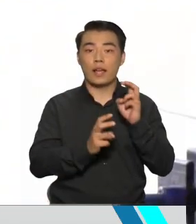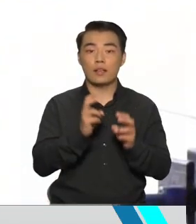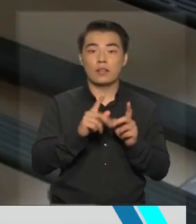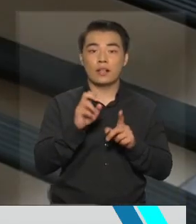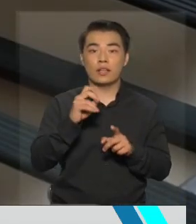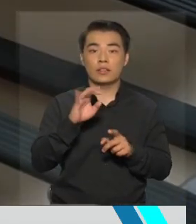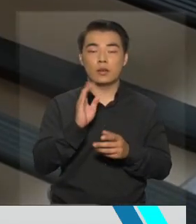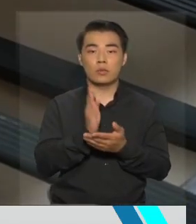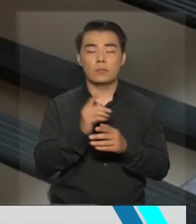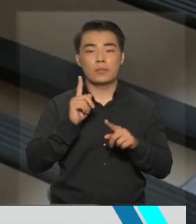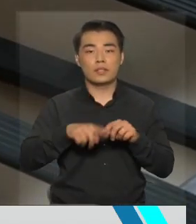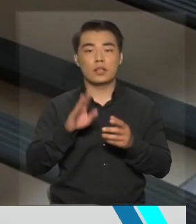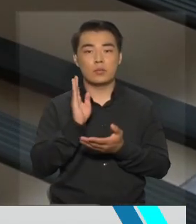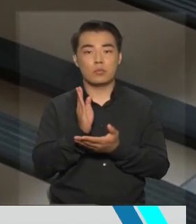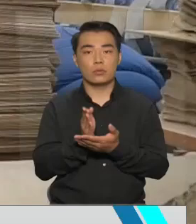будет крутиться быстрее.